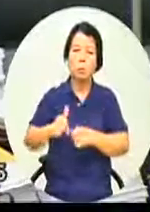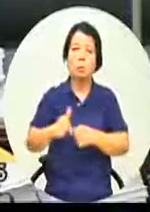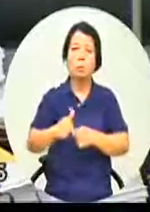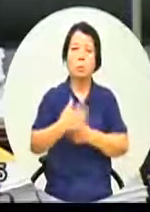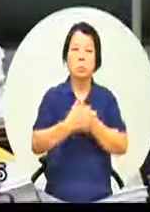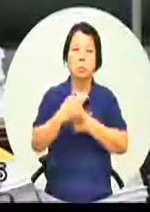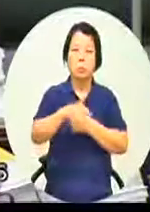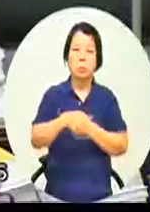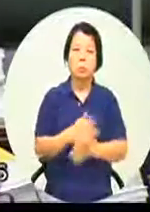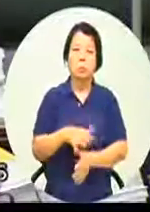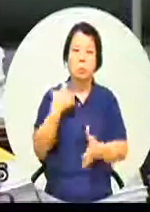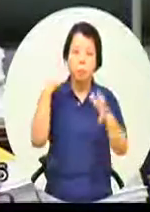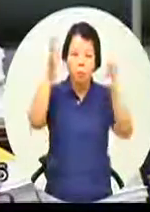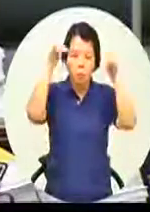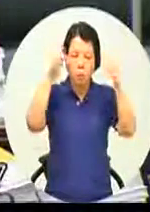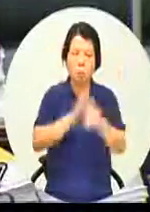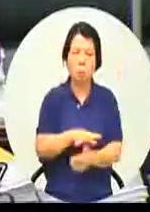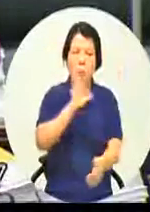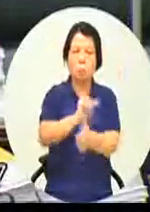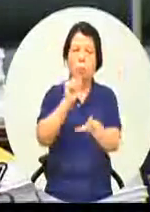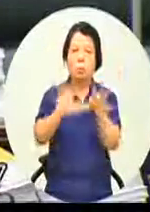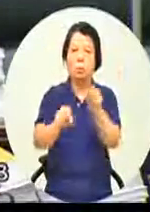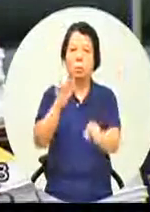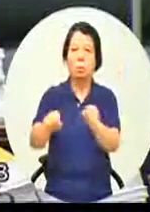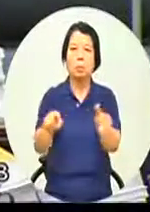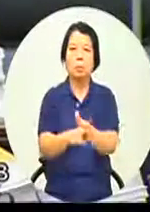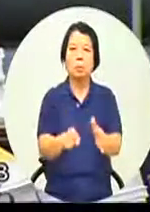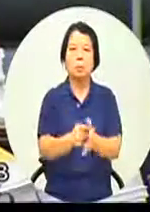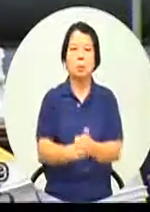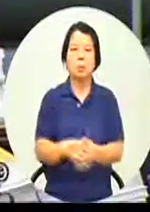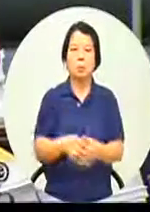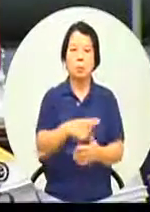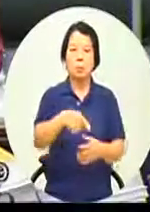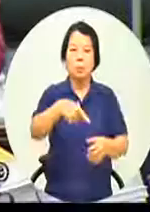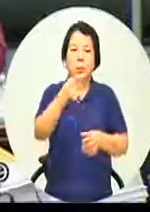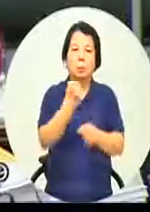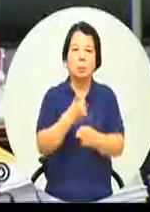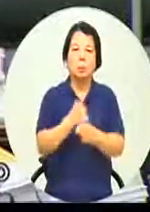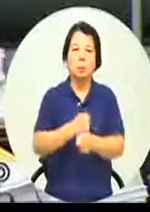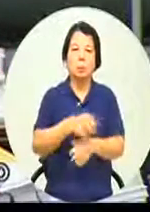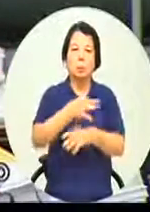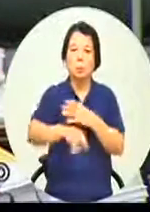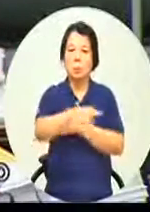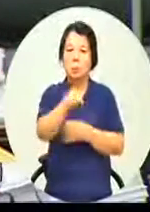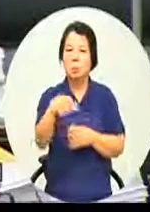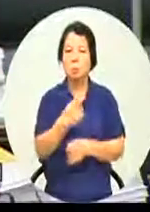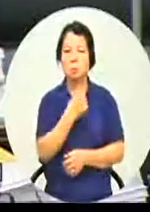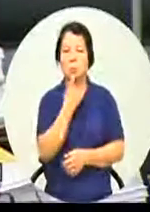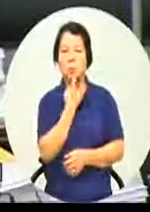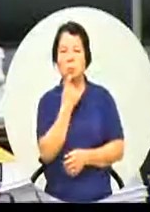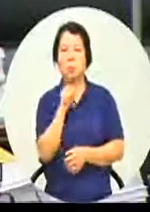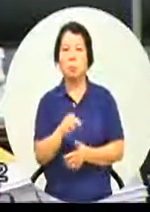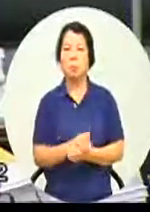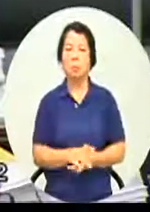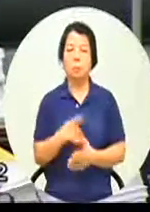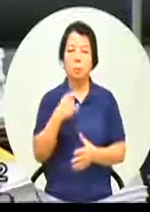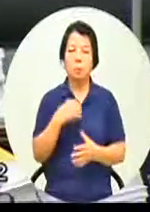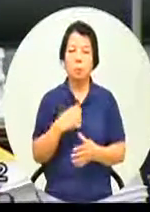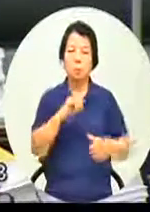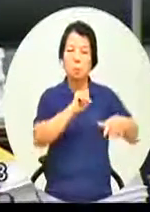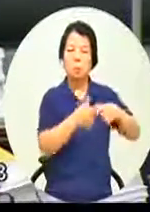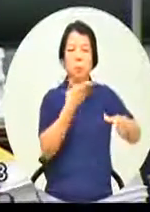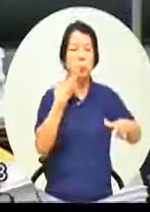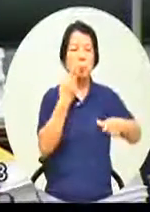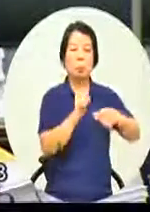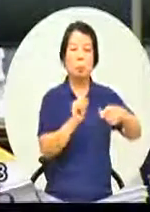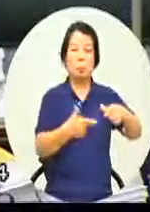括捕犬、包括救援的时候，都有很多这些执行上不当的质疑，甚至这些委外的厂商也有